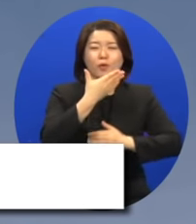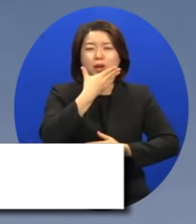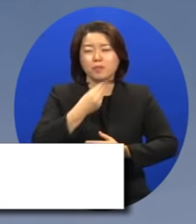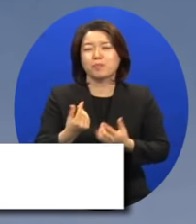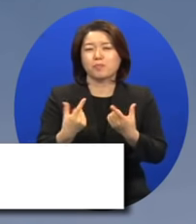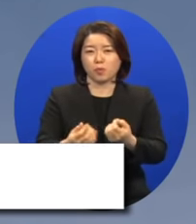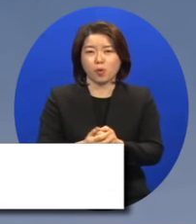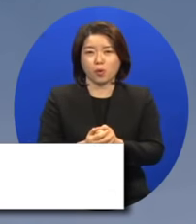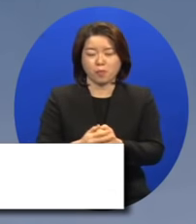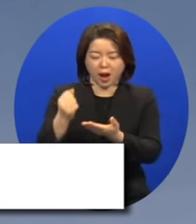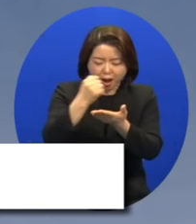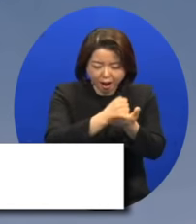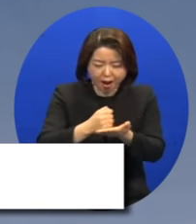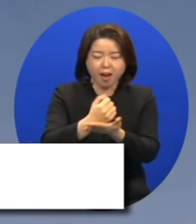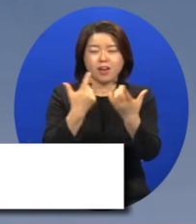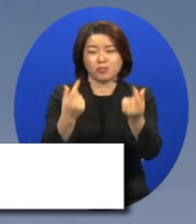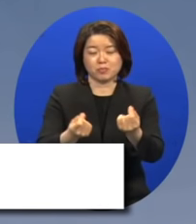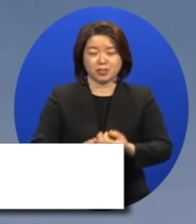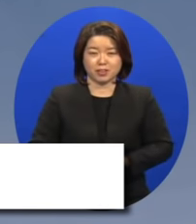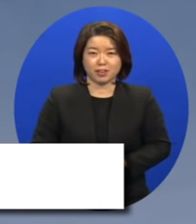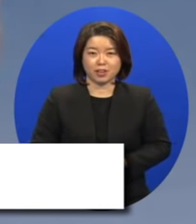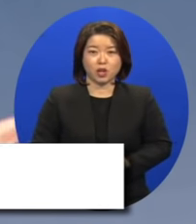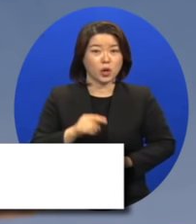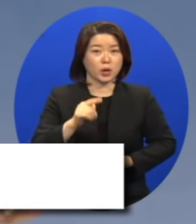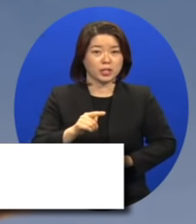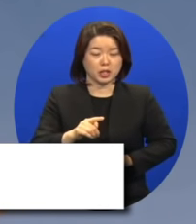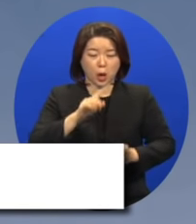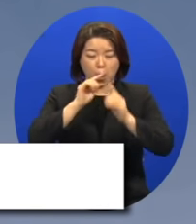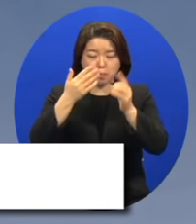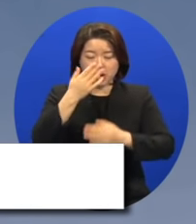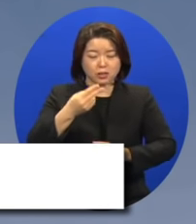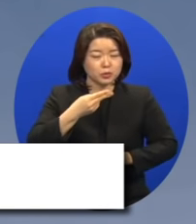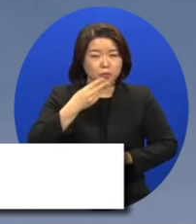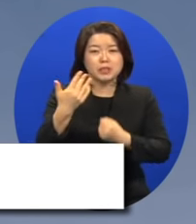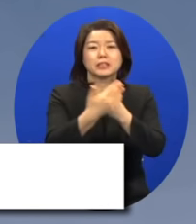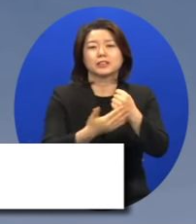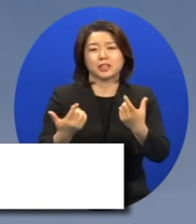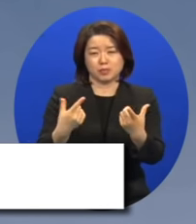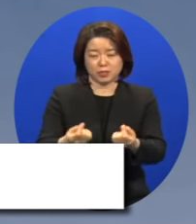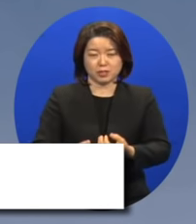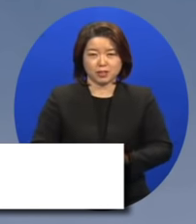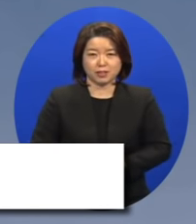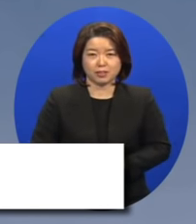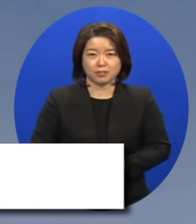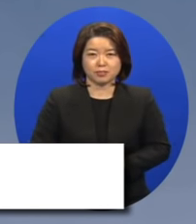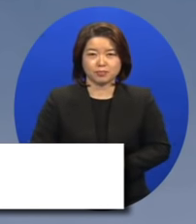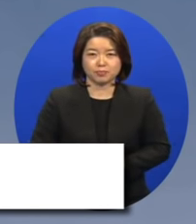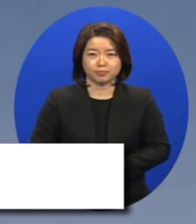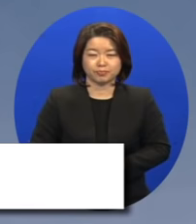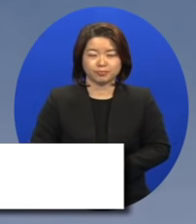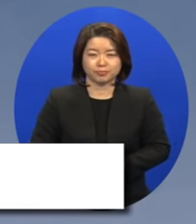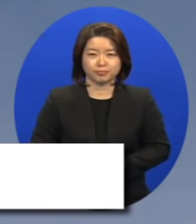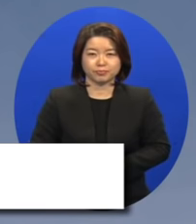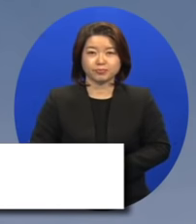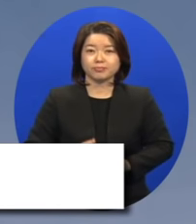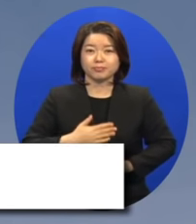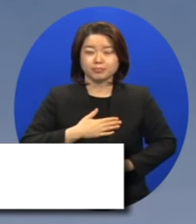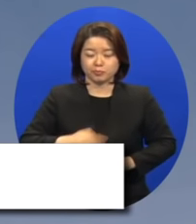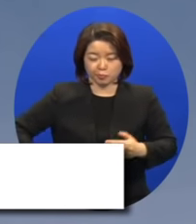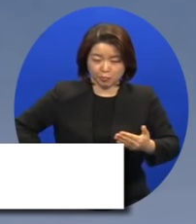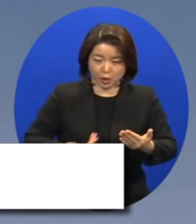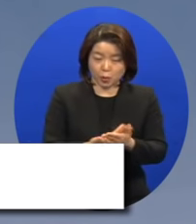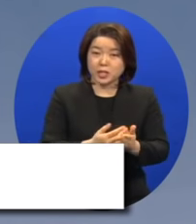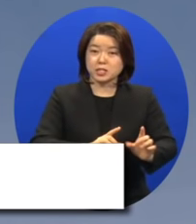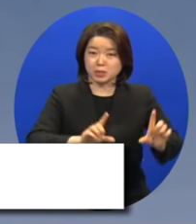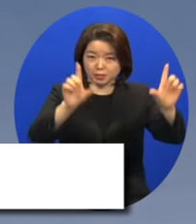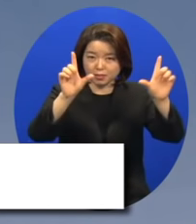입니다 .행운입니다.참으로,이것은형언 할수없는은혜입니다.그날은